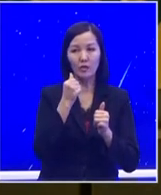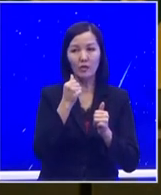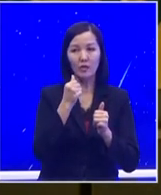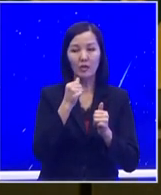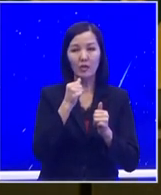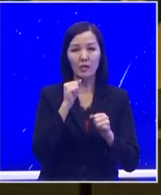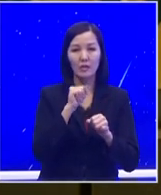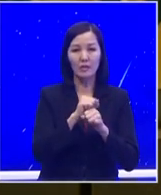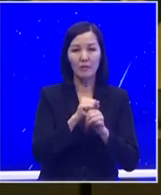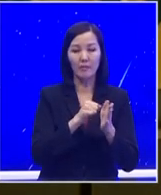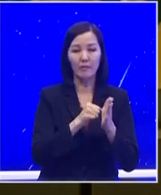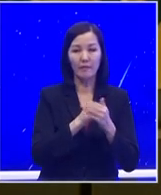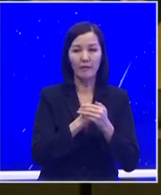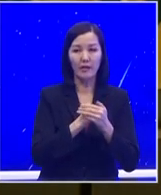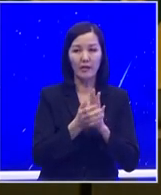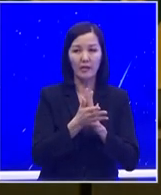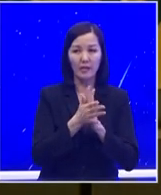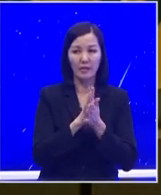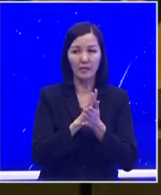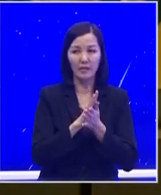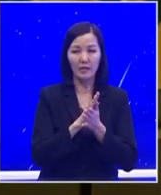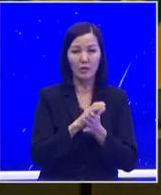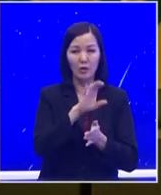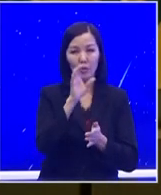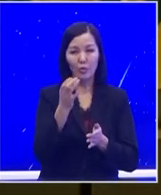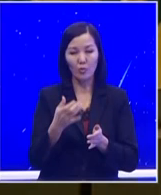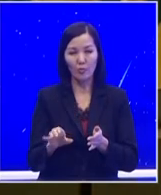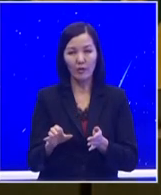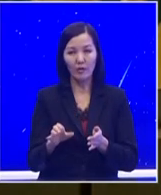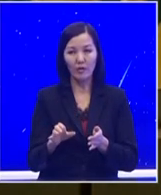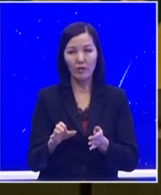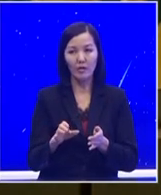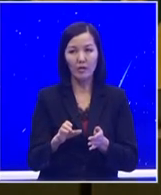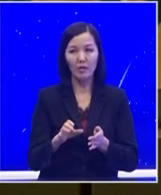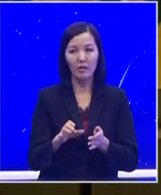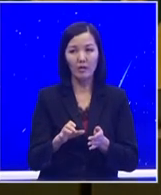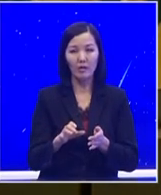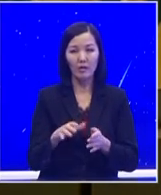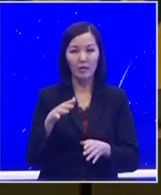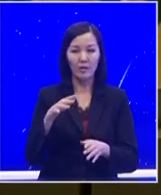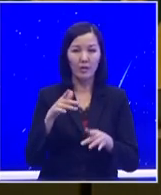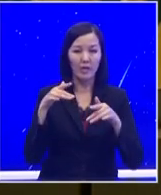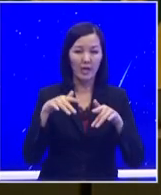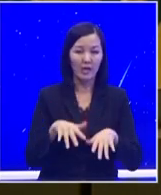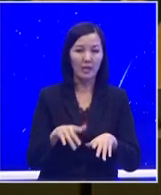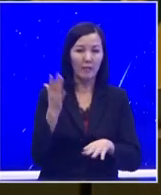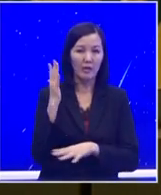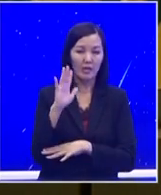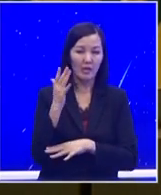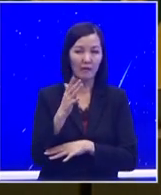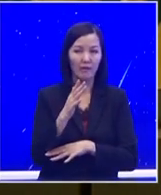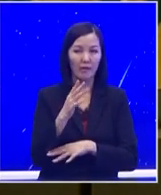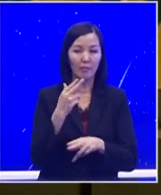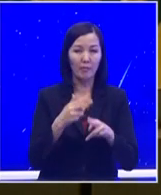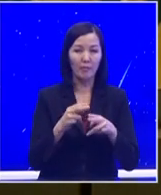забивается. И что самое интересное, вот через эти трубы забивается именно корнями этих деревьев, которые там растут. Поэтому там проблема не